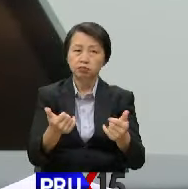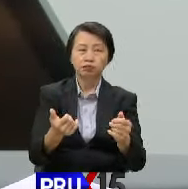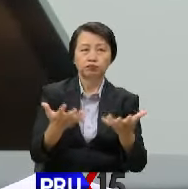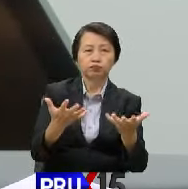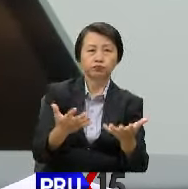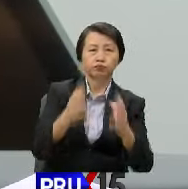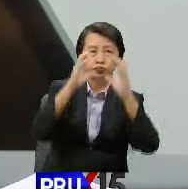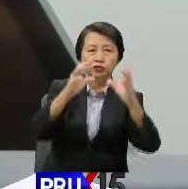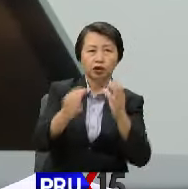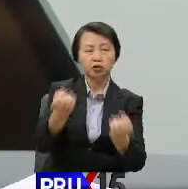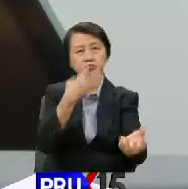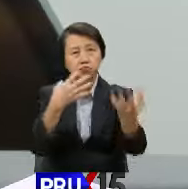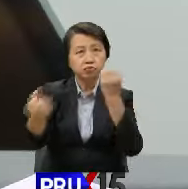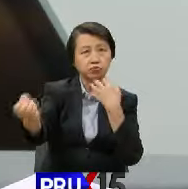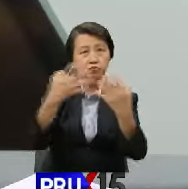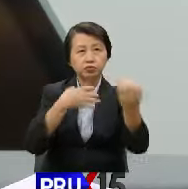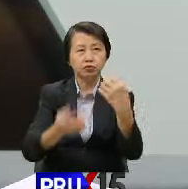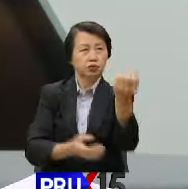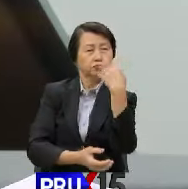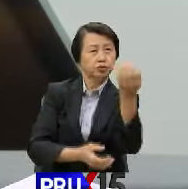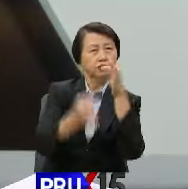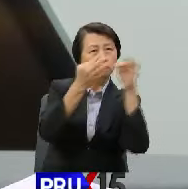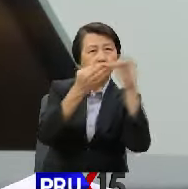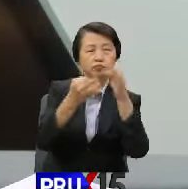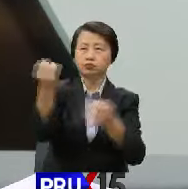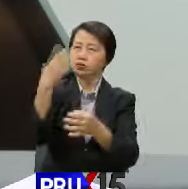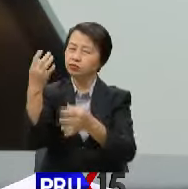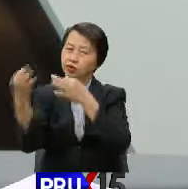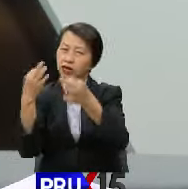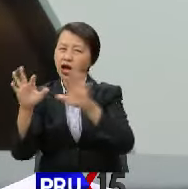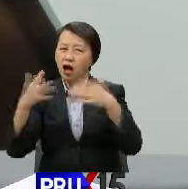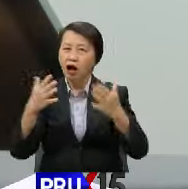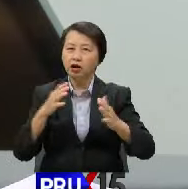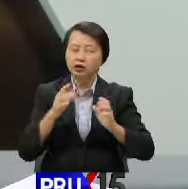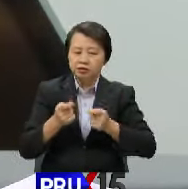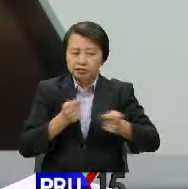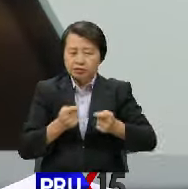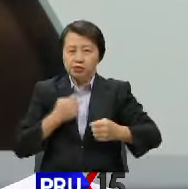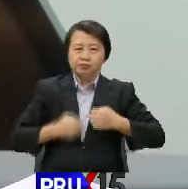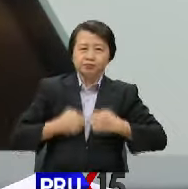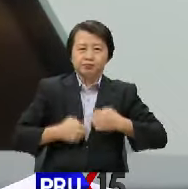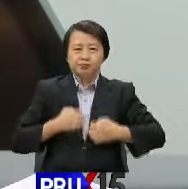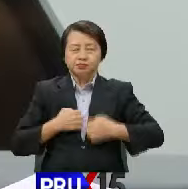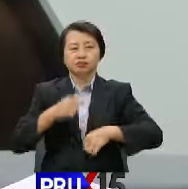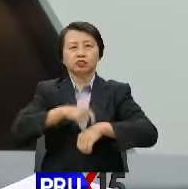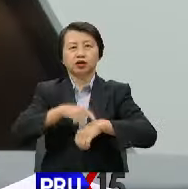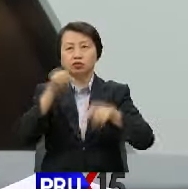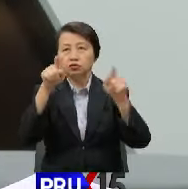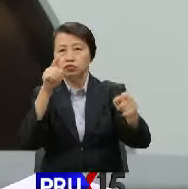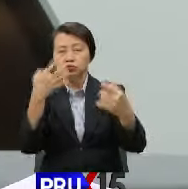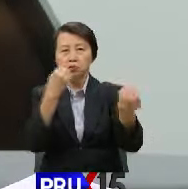cara lontaran itu dilontarkan mengawal emosi Ketika memberikan